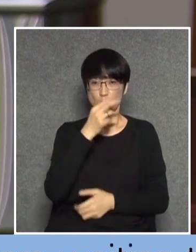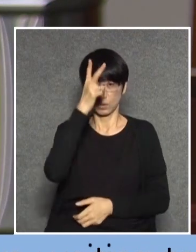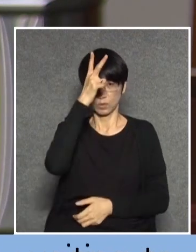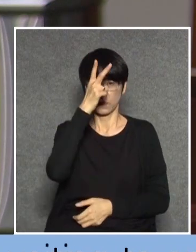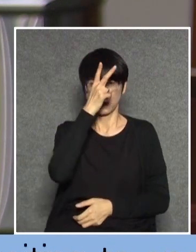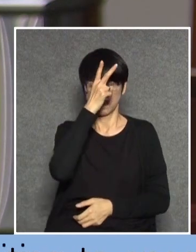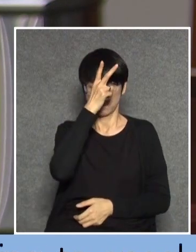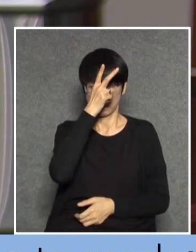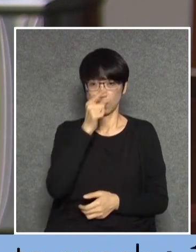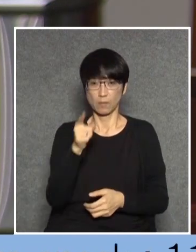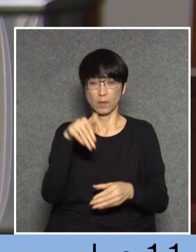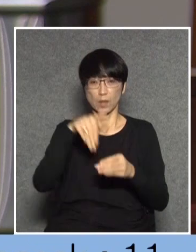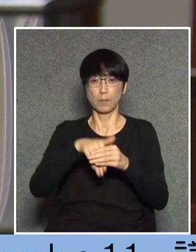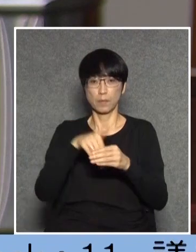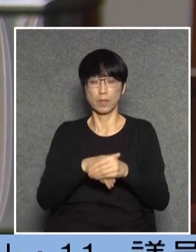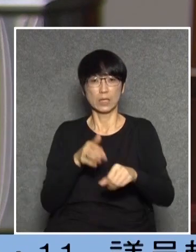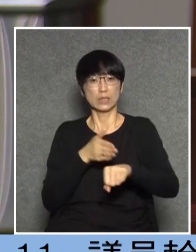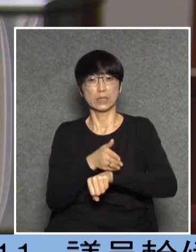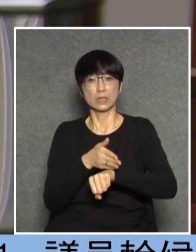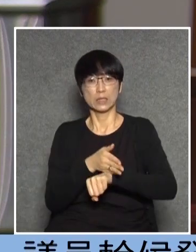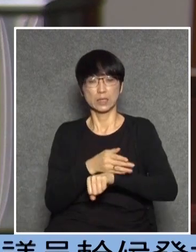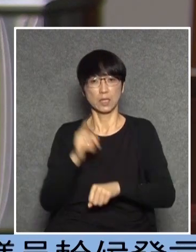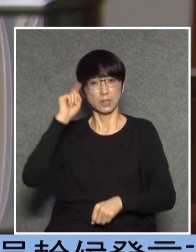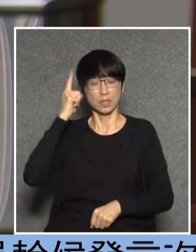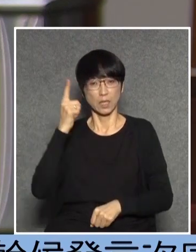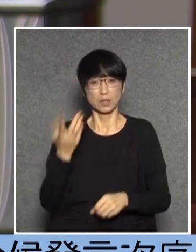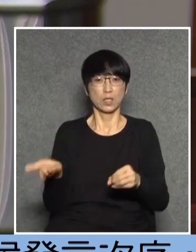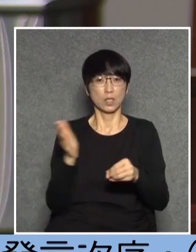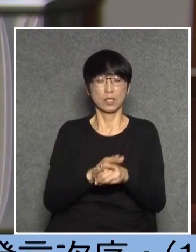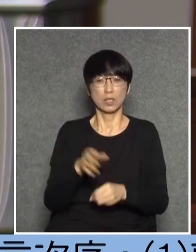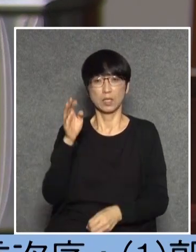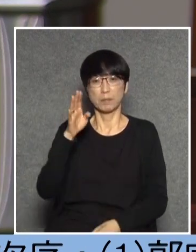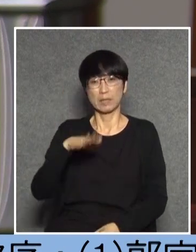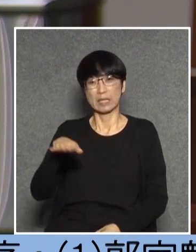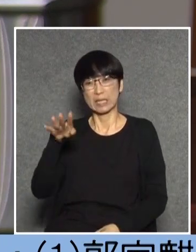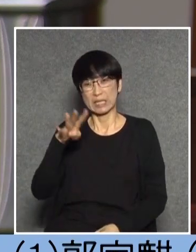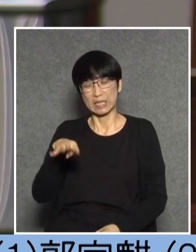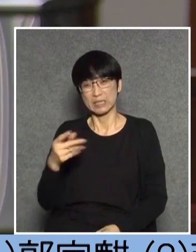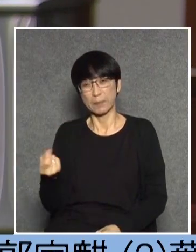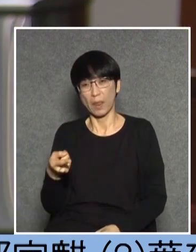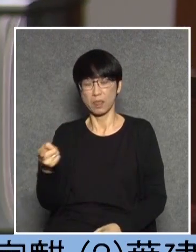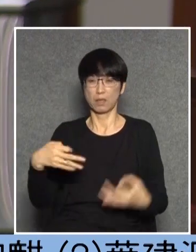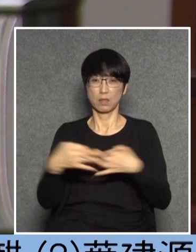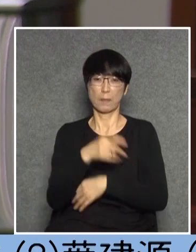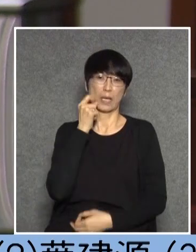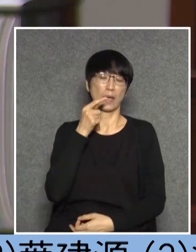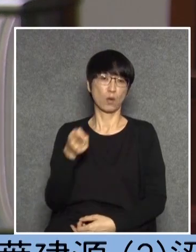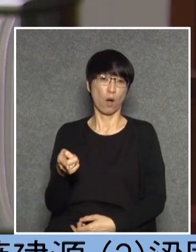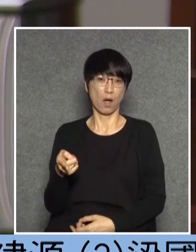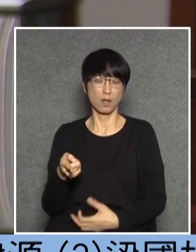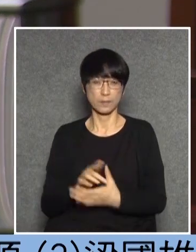咗啊令個標商延遲交貨，每日仲要倒貼幾千蚊俾佢，咁你天下間有咁嘅事嘅？有啲咁嘅合約嘅你聽過未？